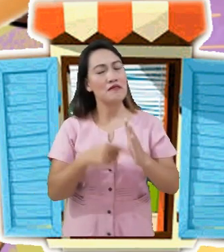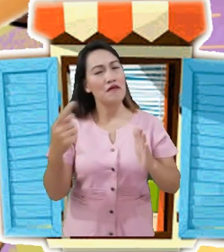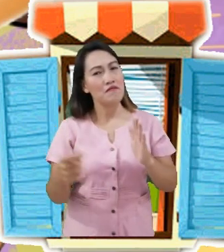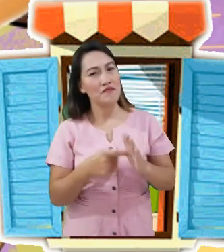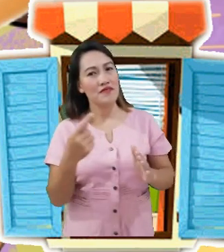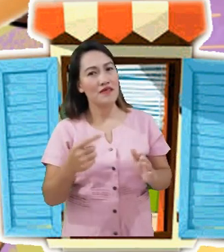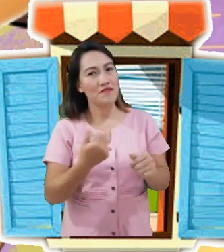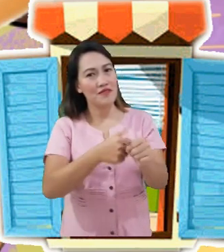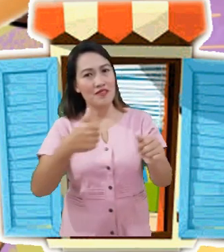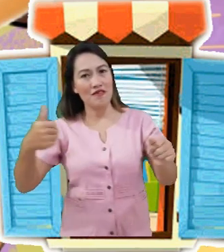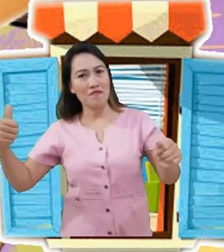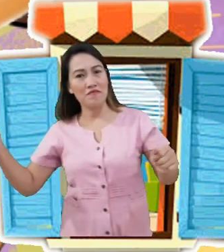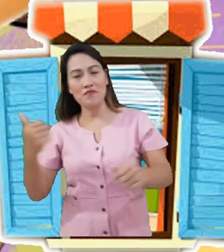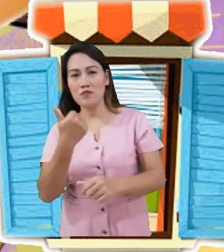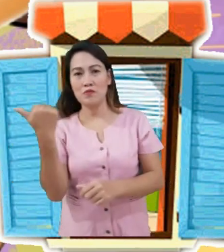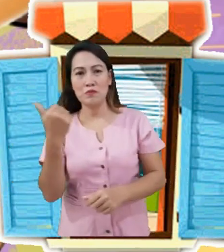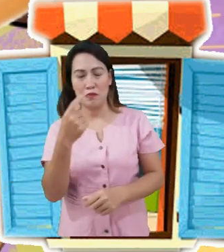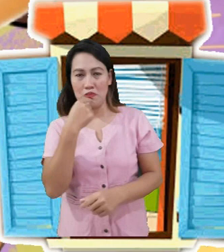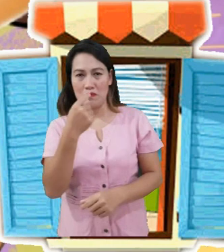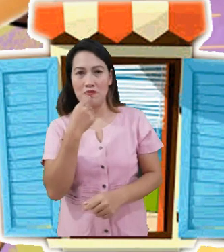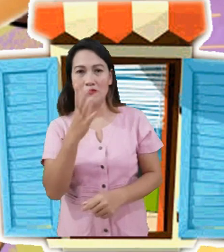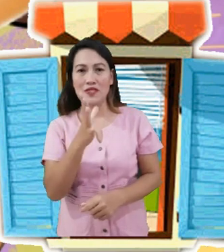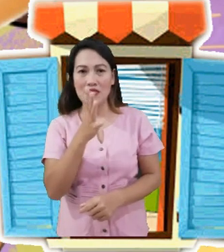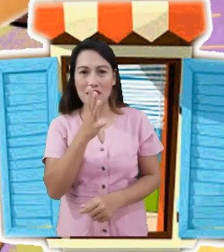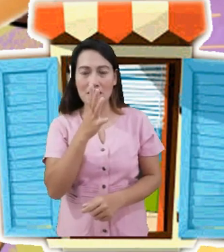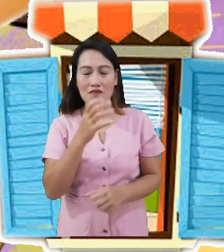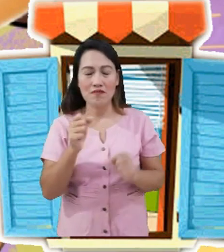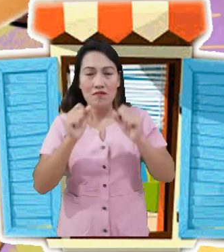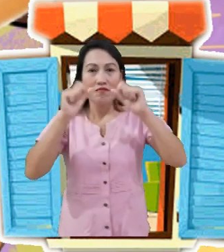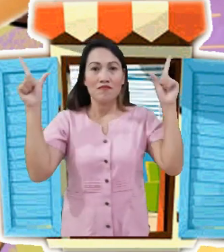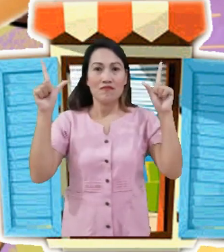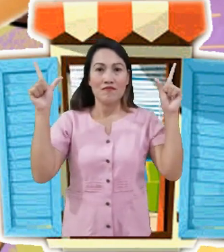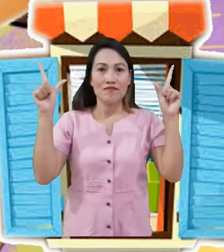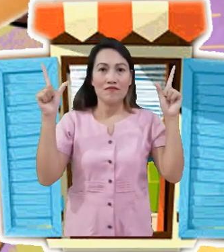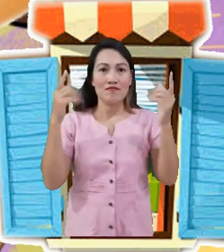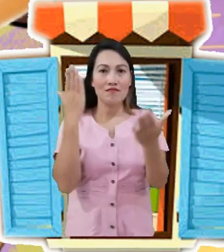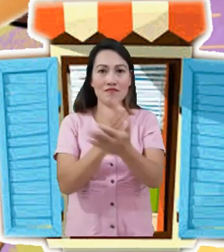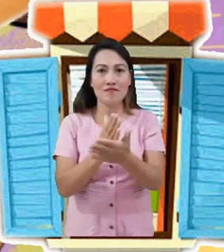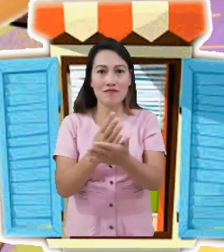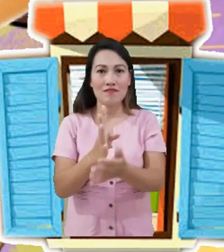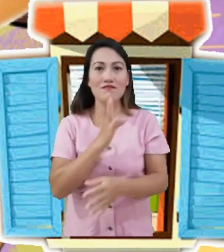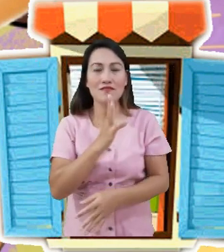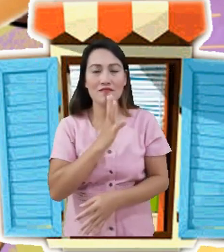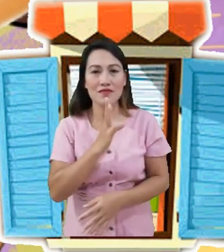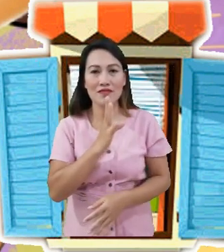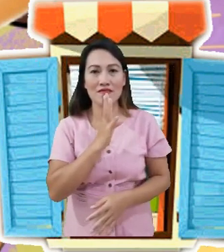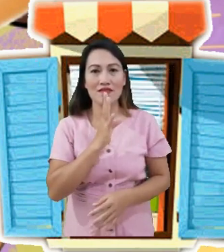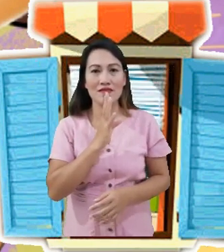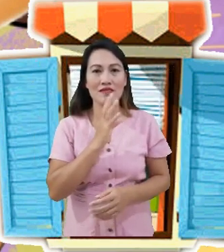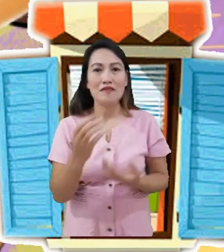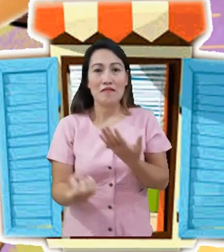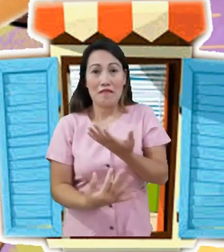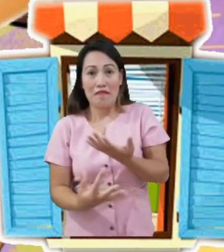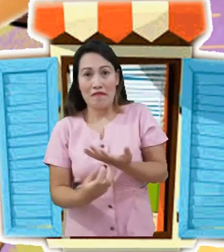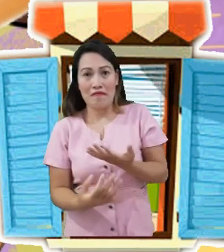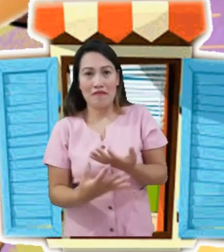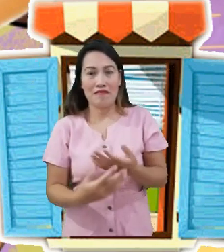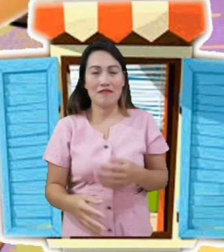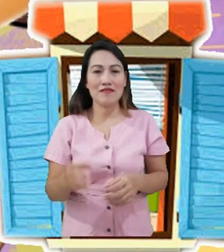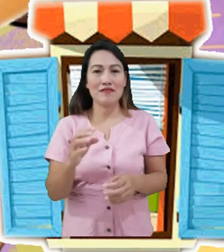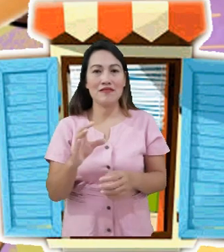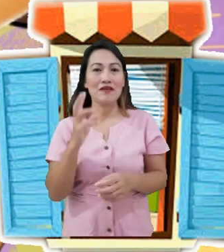siya ng iba. Wika ni Nanay. Nabigla siyang napatigil sa pagsasalita nang kumulo ang tubig na para sa kanyang